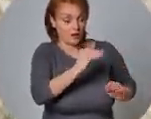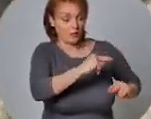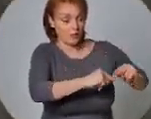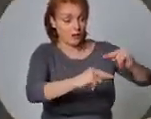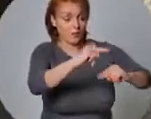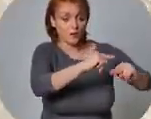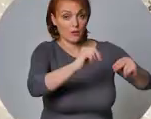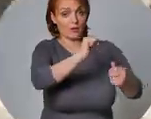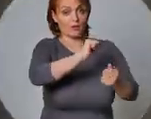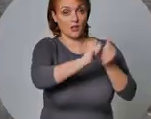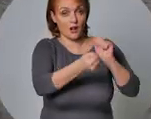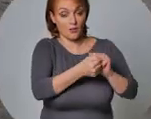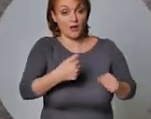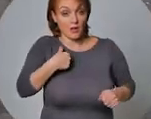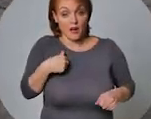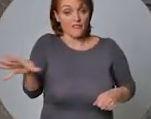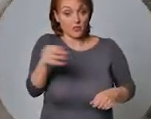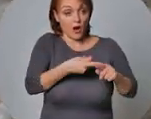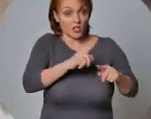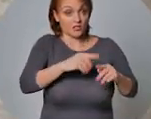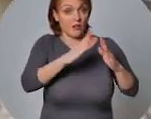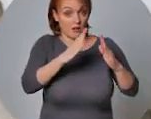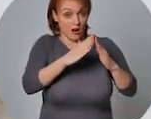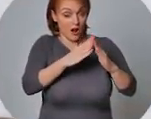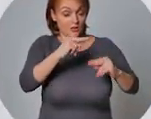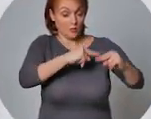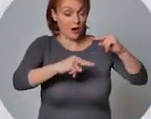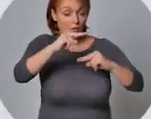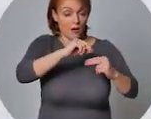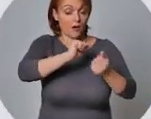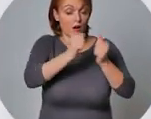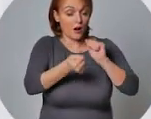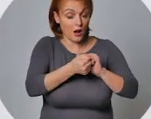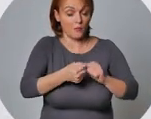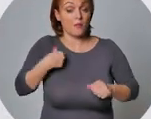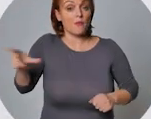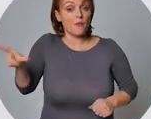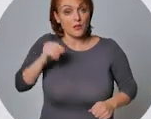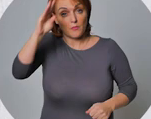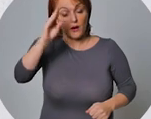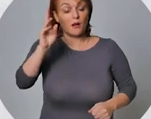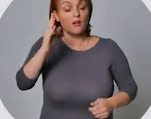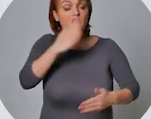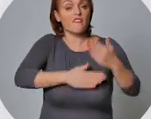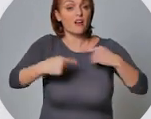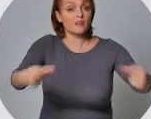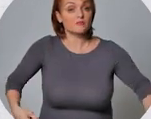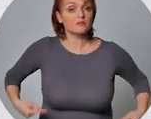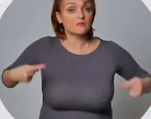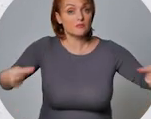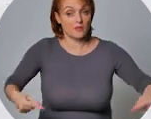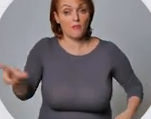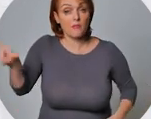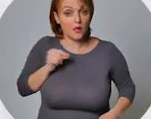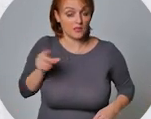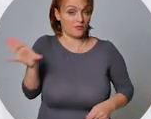cu o persoană în scaun cu rotele, în doi. Eu facem răstor, el vine frumușel, zvârlea chiatră, ținea, punea,